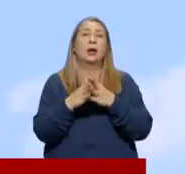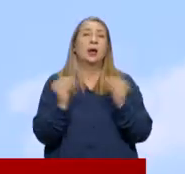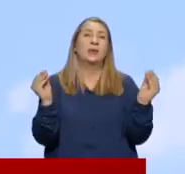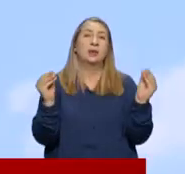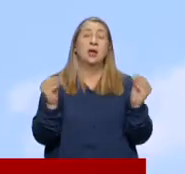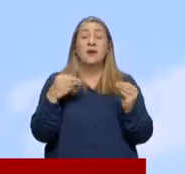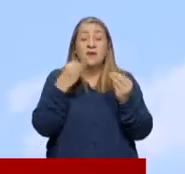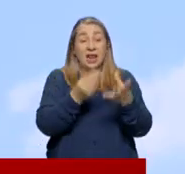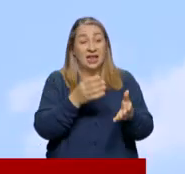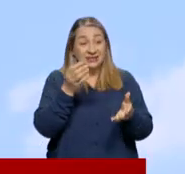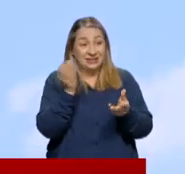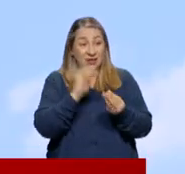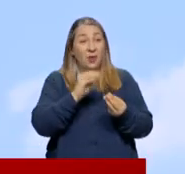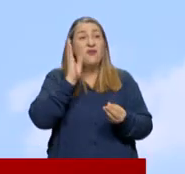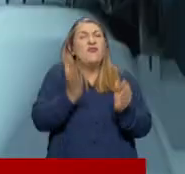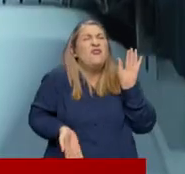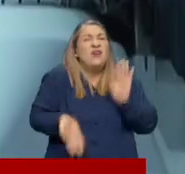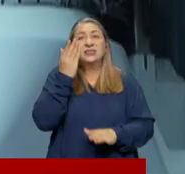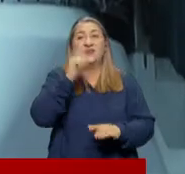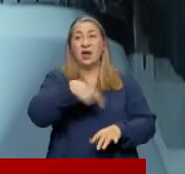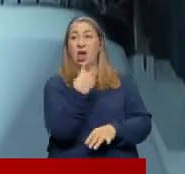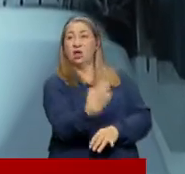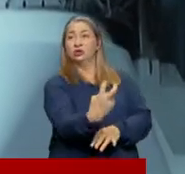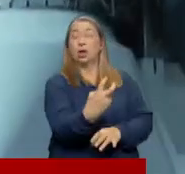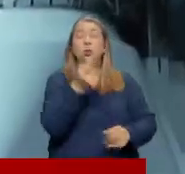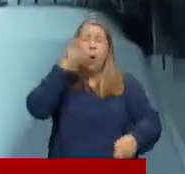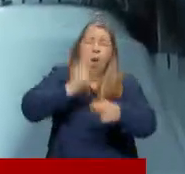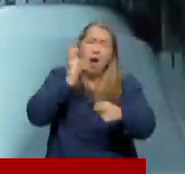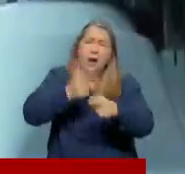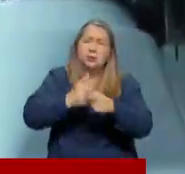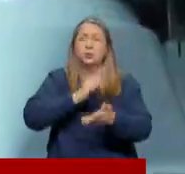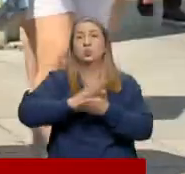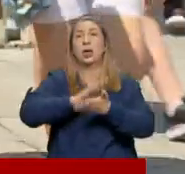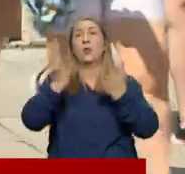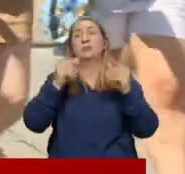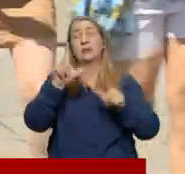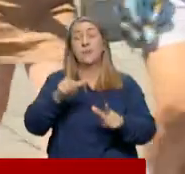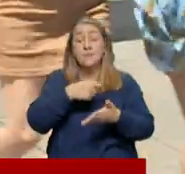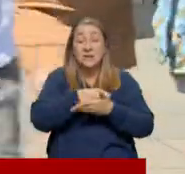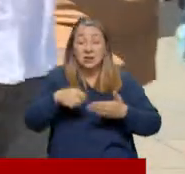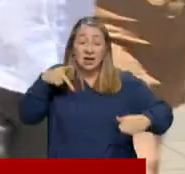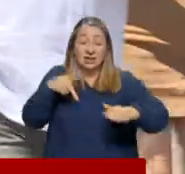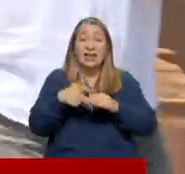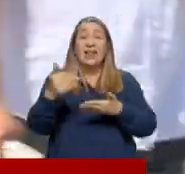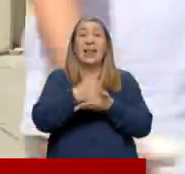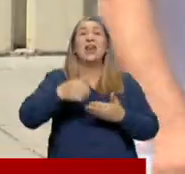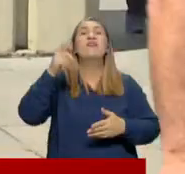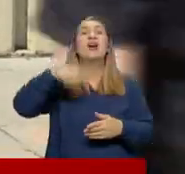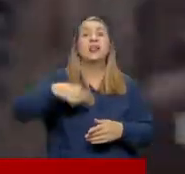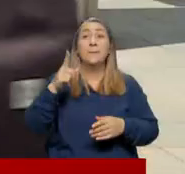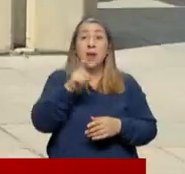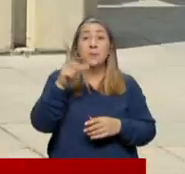yitirdi ama biraz zaman fazlası vergiye gidecek Çok acil bir güncelleme yapılması gerekiyor maçlardan kesilen gelir vergisi